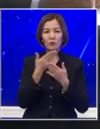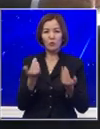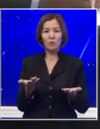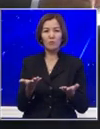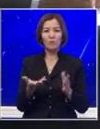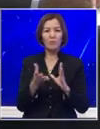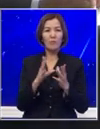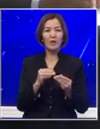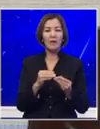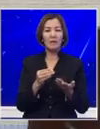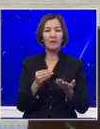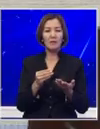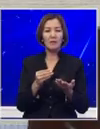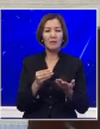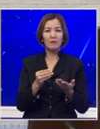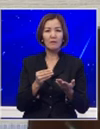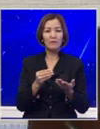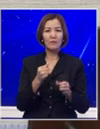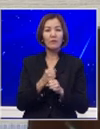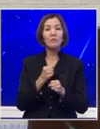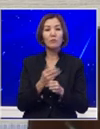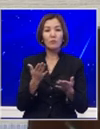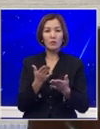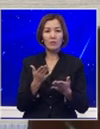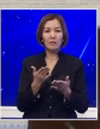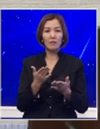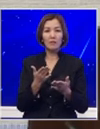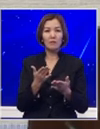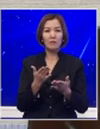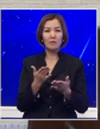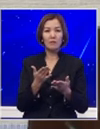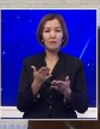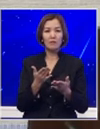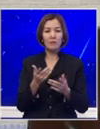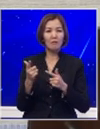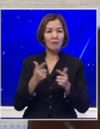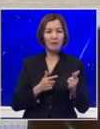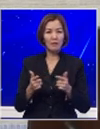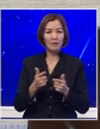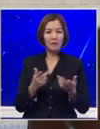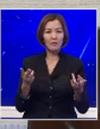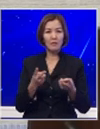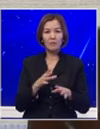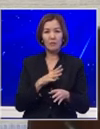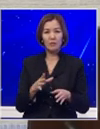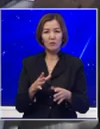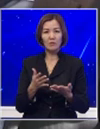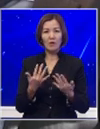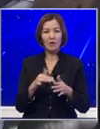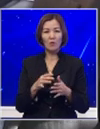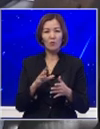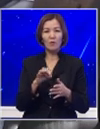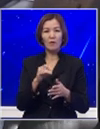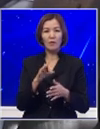de olayım, oldu. Bırak basta da jımsız istemiyor mu? Eşkandı. Biraz dayıklıkla kelimin kelimin mesela. Ama bana ağıl bağımlatına